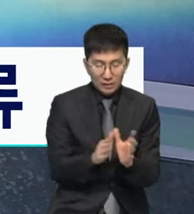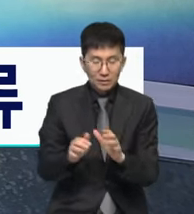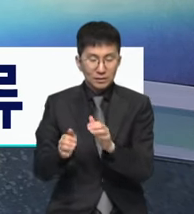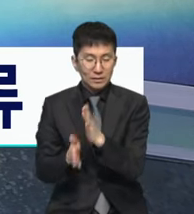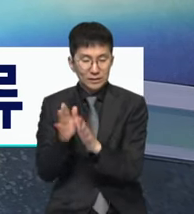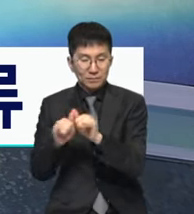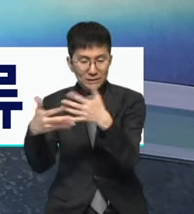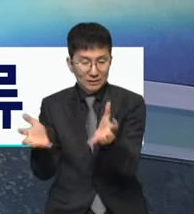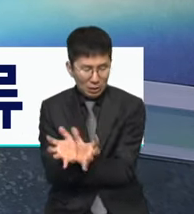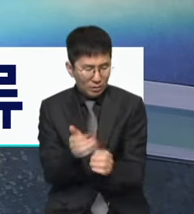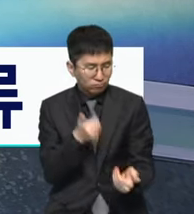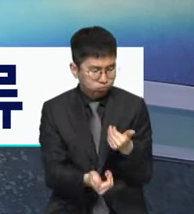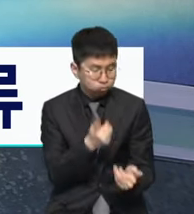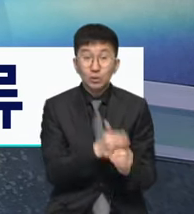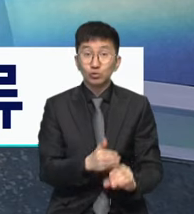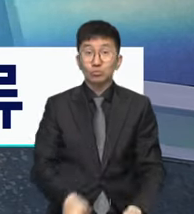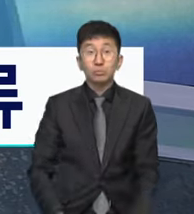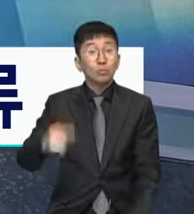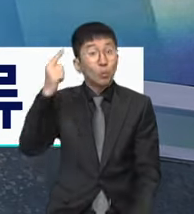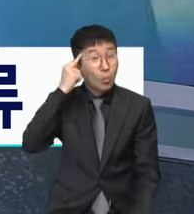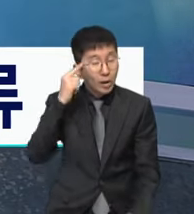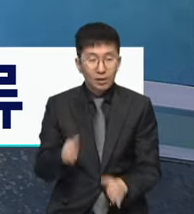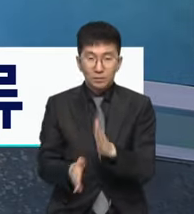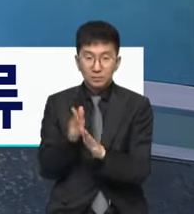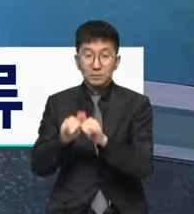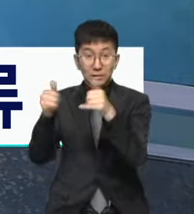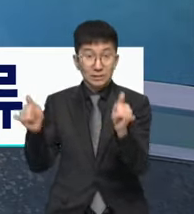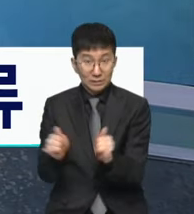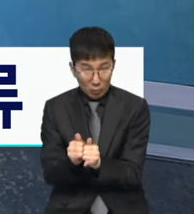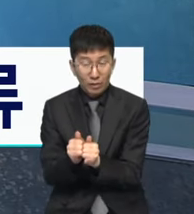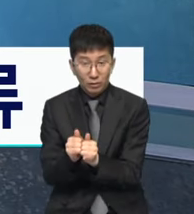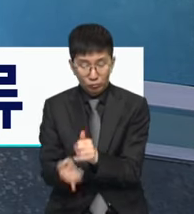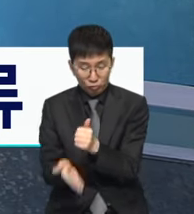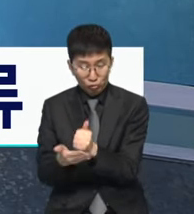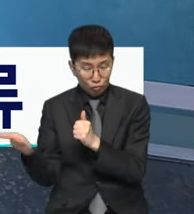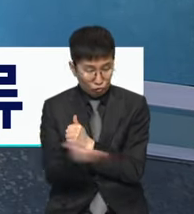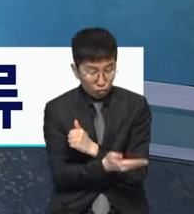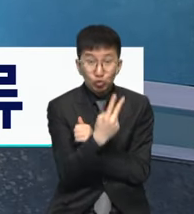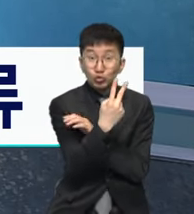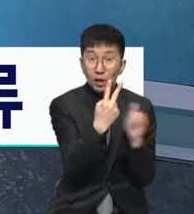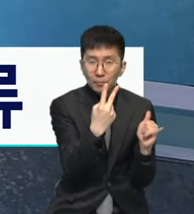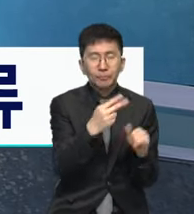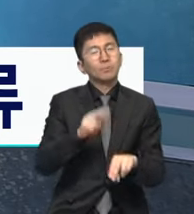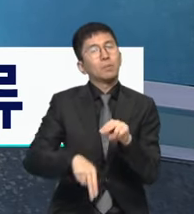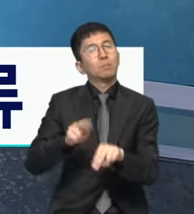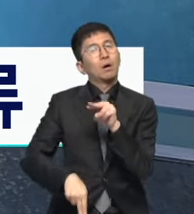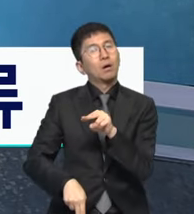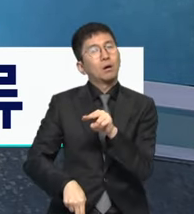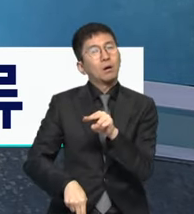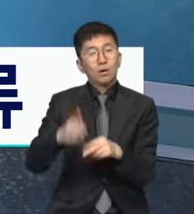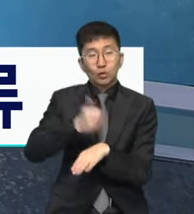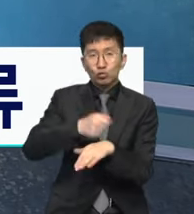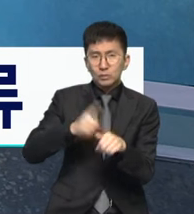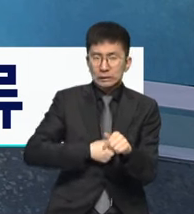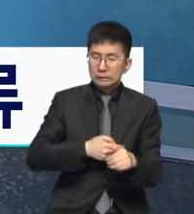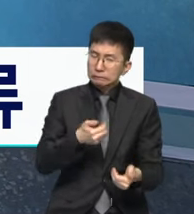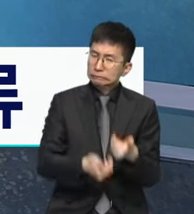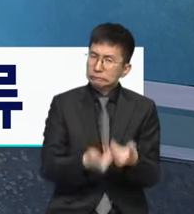측이 갈등을 빚고 있습니다. 시민사회 쪽에서 추천한 후보 두 명이 최근 연이어 사퇴하면서 선거